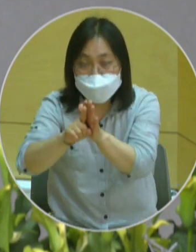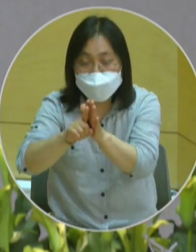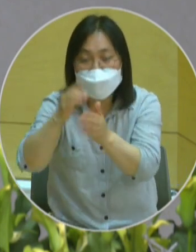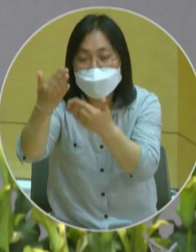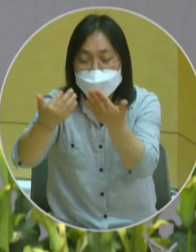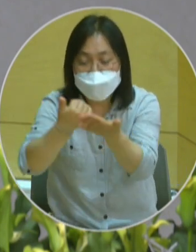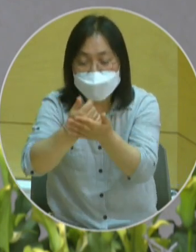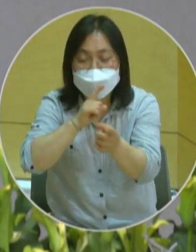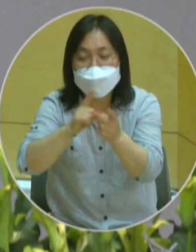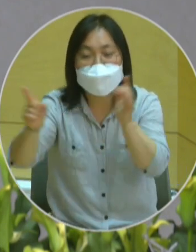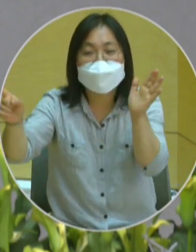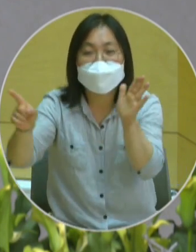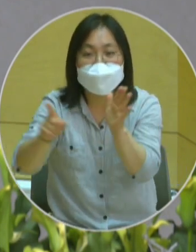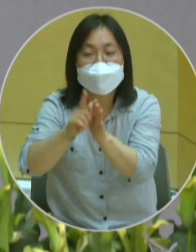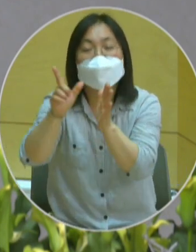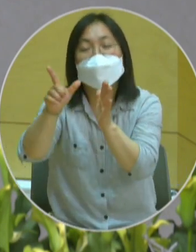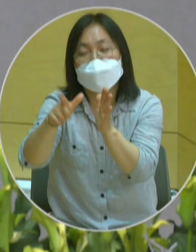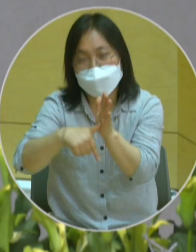하나님 말씀을 믿을 때에